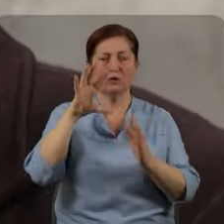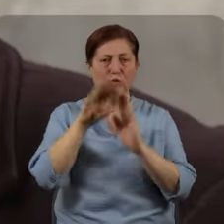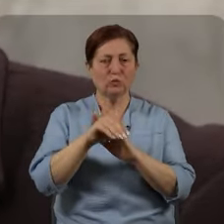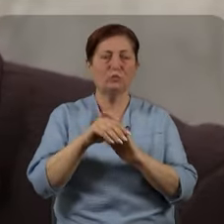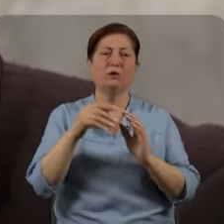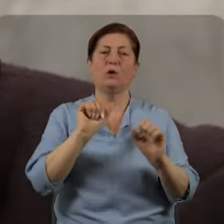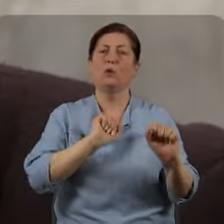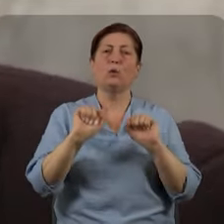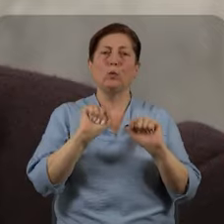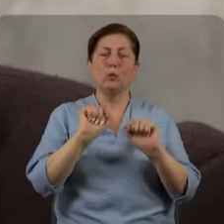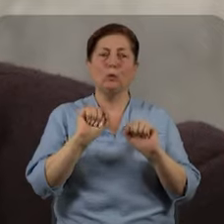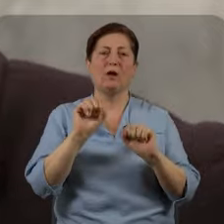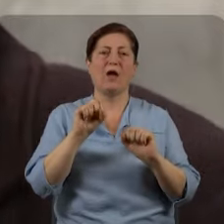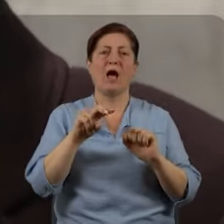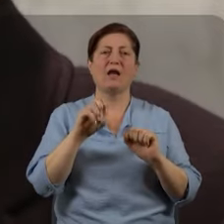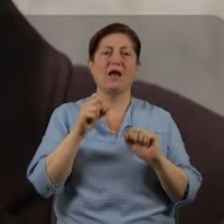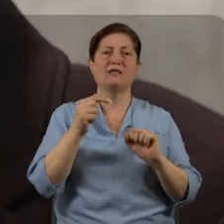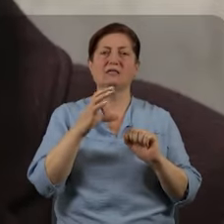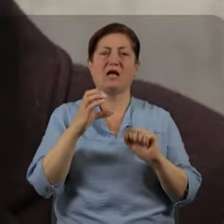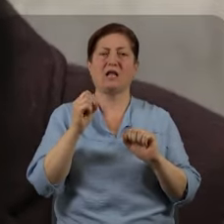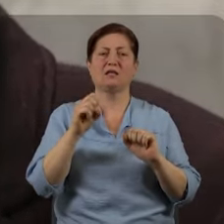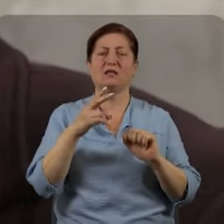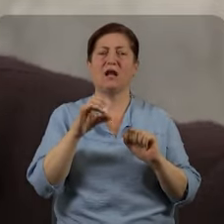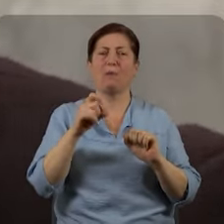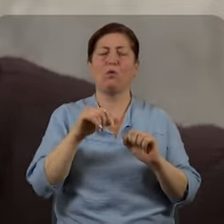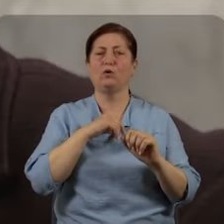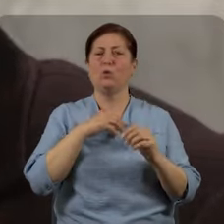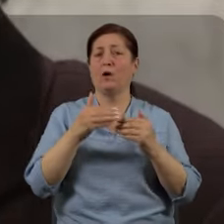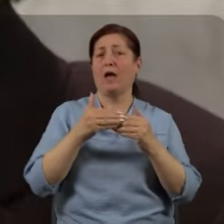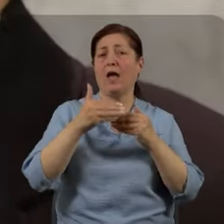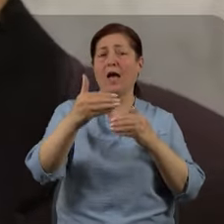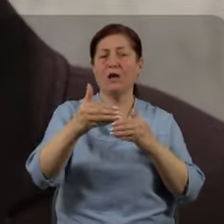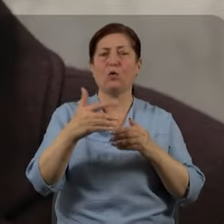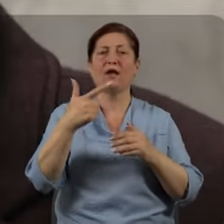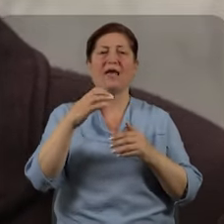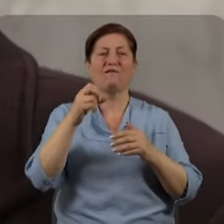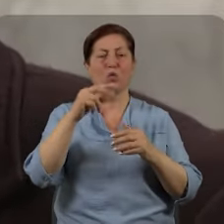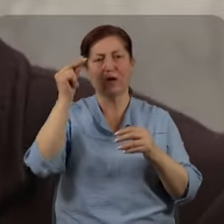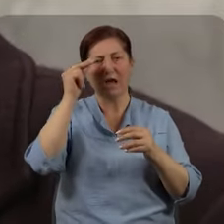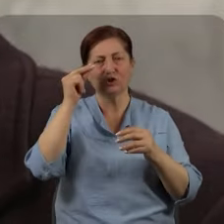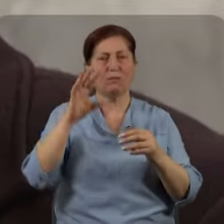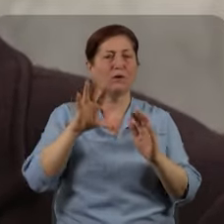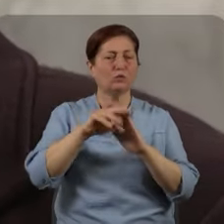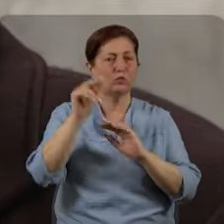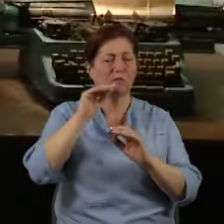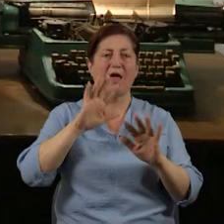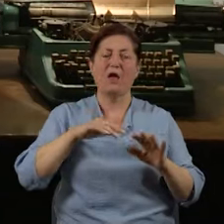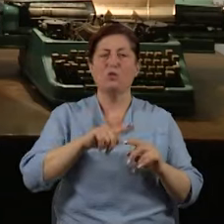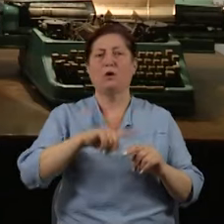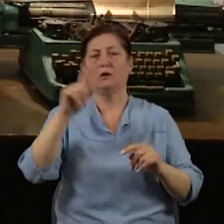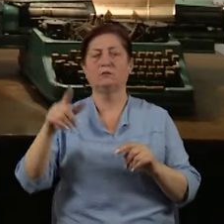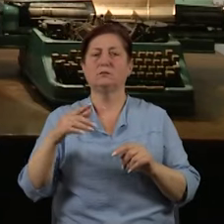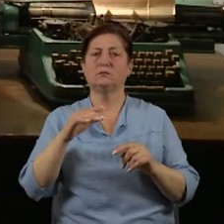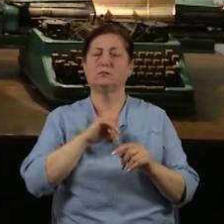այսինքն Գյումրիից, Ալեքսանդրապոլից հեռու էր, Գևորգյան Ճեմարանում էր սովորում, հետո արդեն արտասահմանում է լինում եւ